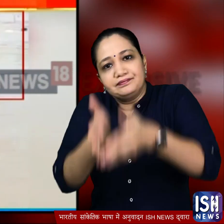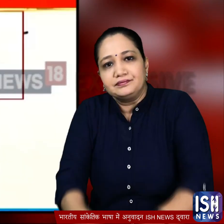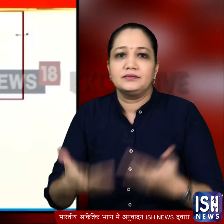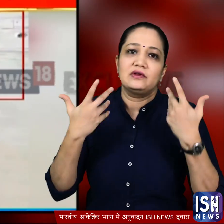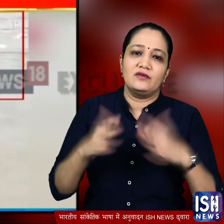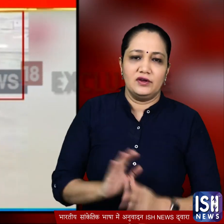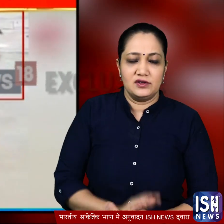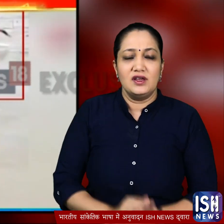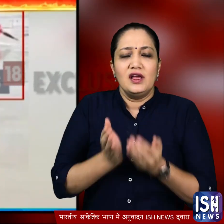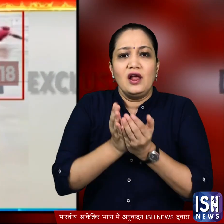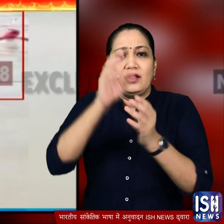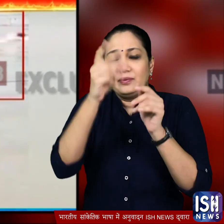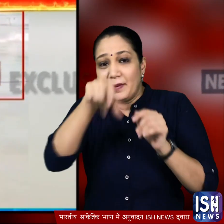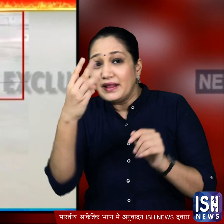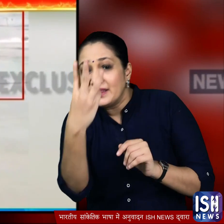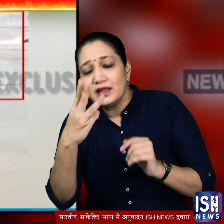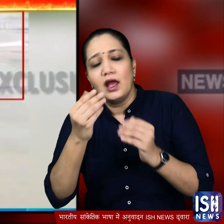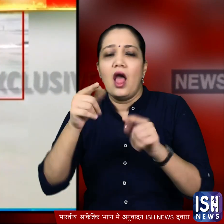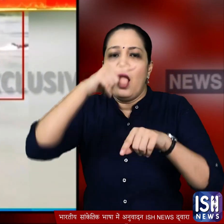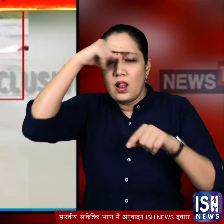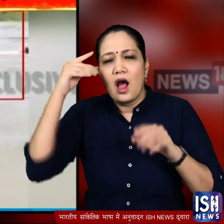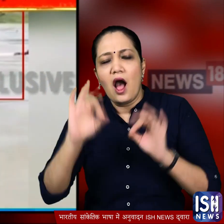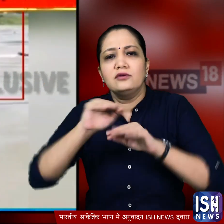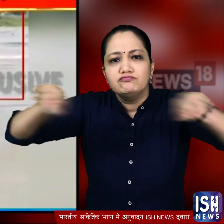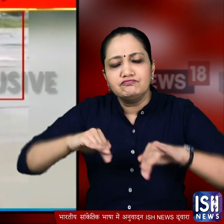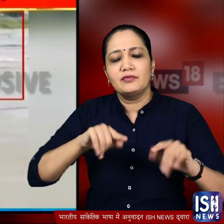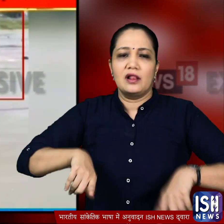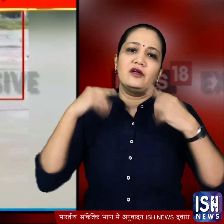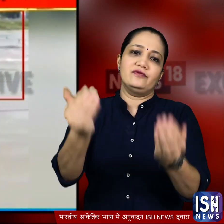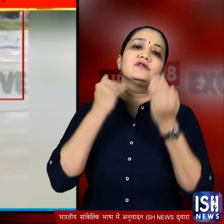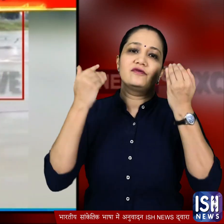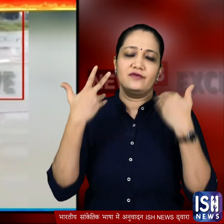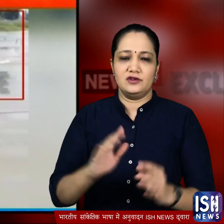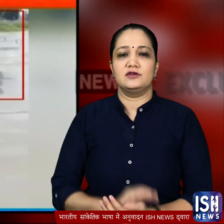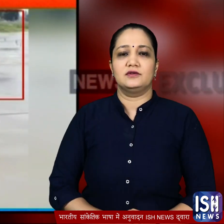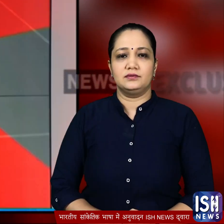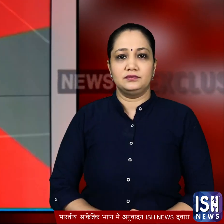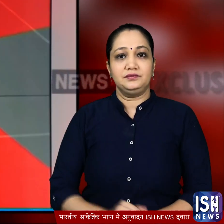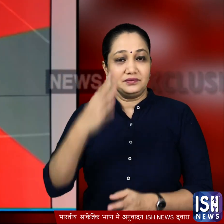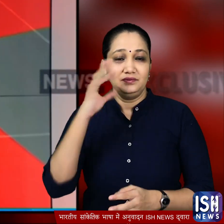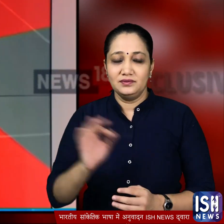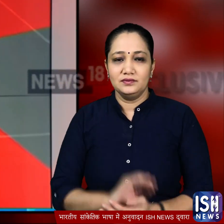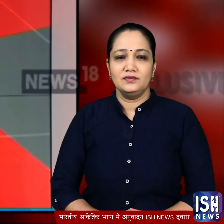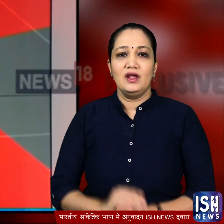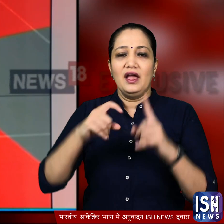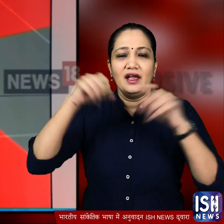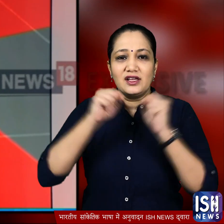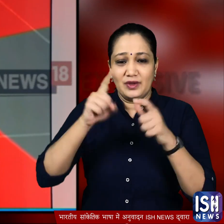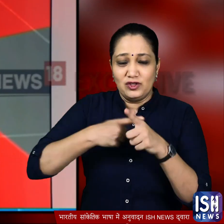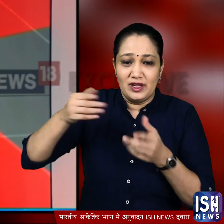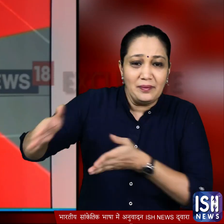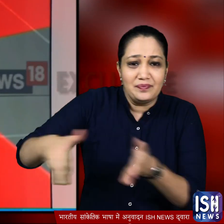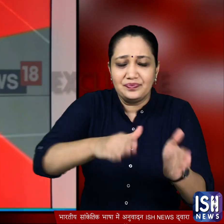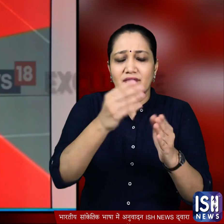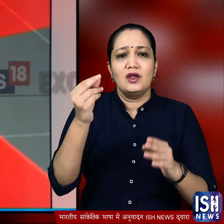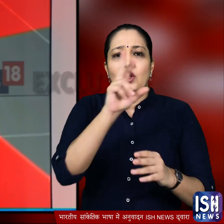में समा गई। हालांकि नाव में सवार तीनों लोग किसी तरह तैर कर अपनी जान बचाने में कामयाब हो गए। सौ बात की एक बात यह कि कश्मीर में झेलम